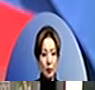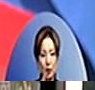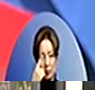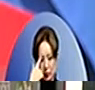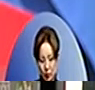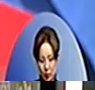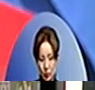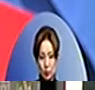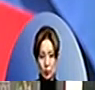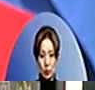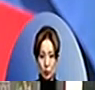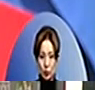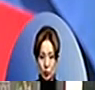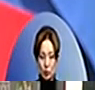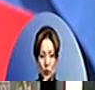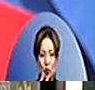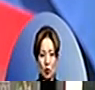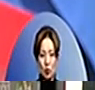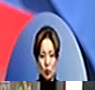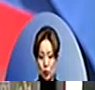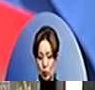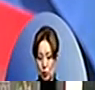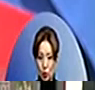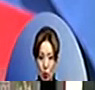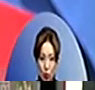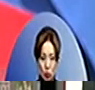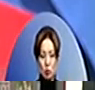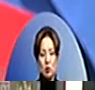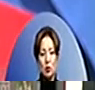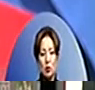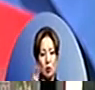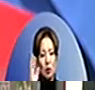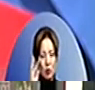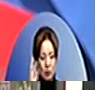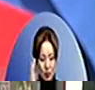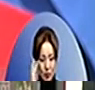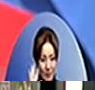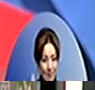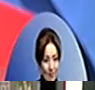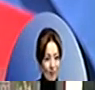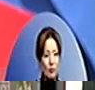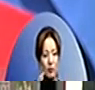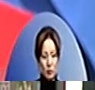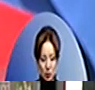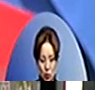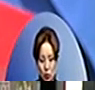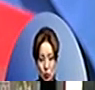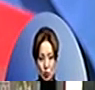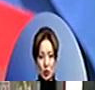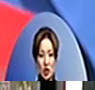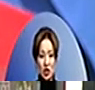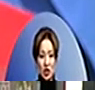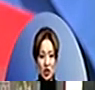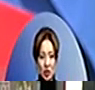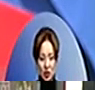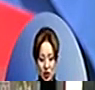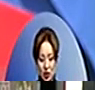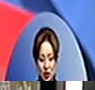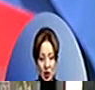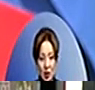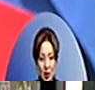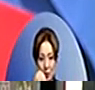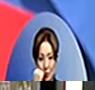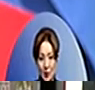тогтоомжийг 2020 он хүртэл боловсруулах болох үндсэн чиглэлийг батлан гаргасан. Энэхүү үндсэн чиглэлийн